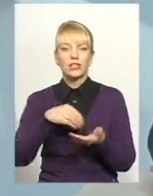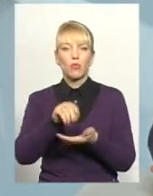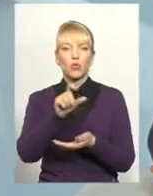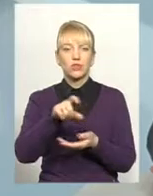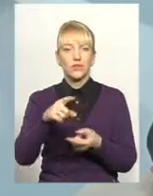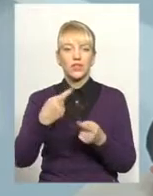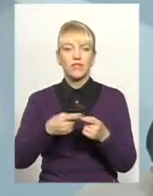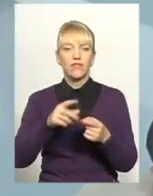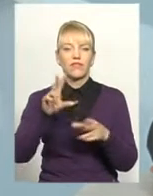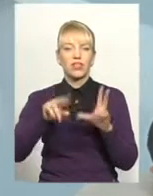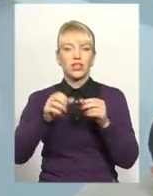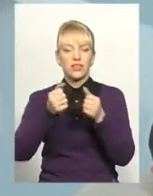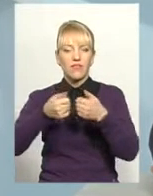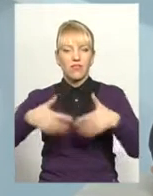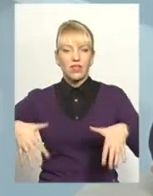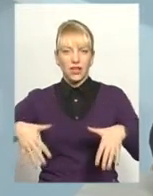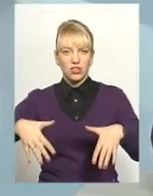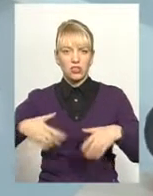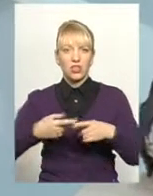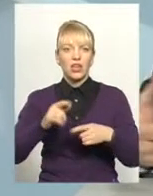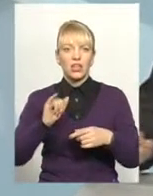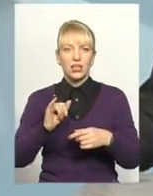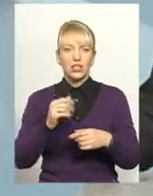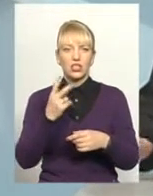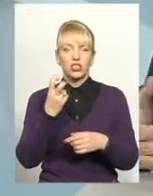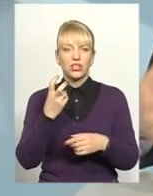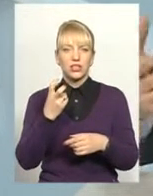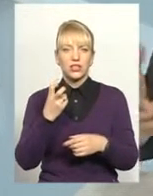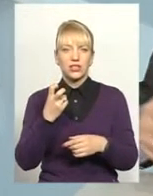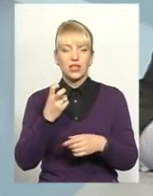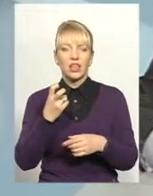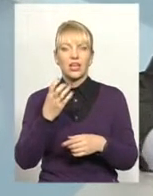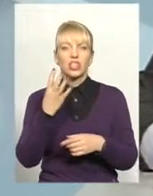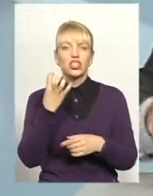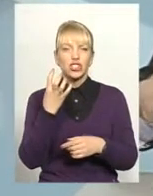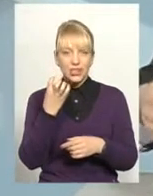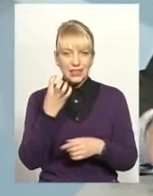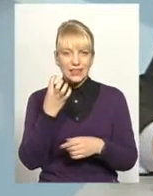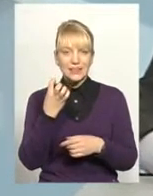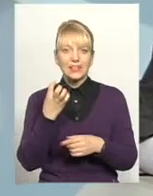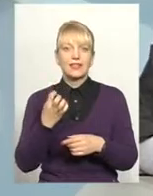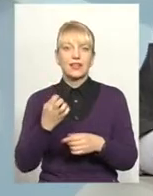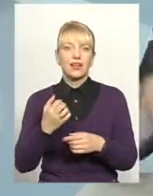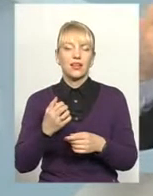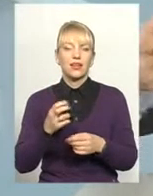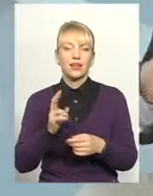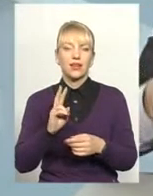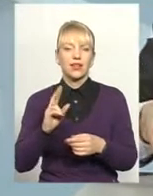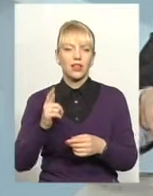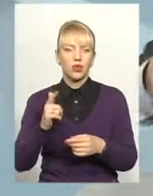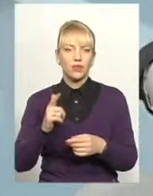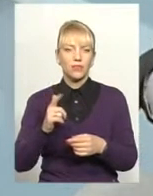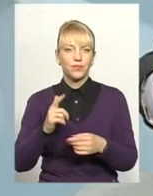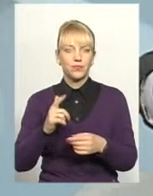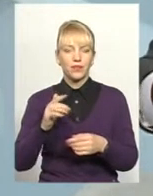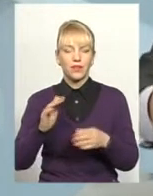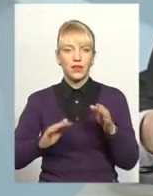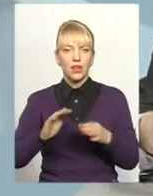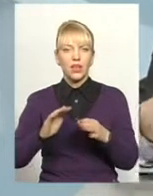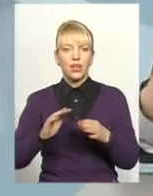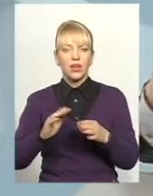йде 400 грам умовного палива вугілля, чи умовного палива, значить, для того, щоб її виробити, для того, щоб потім